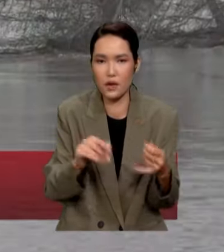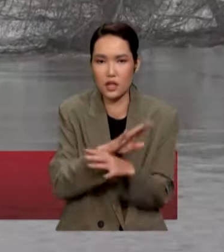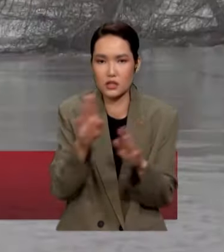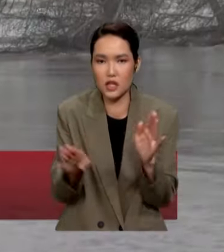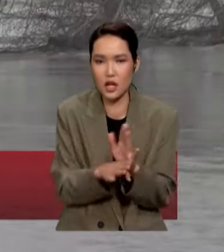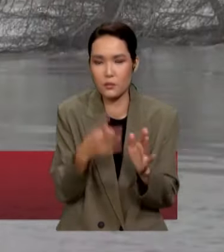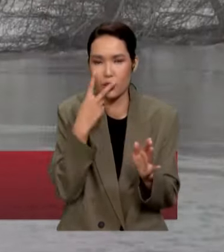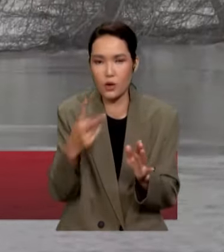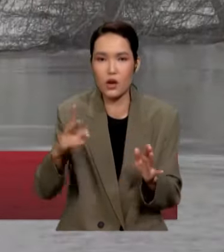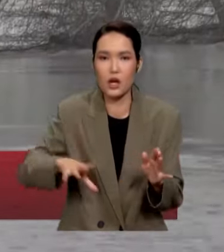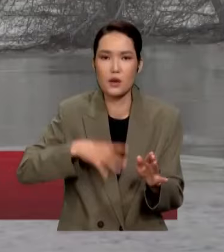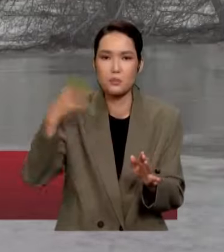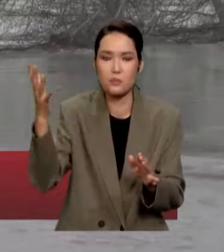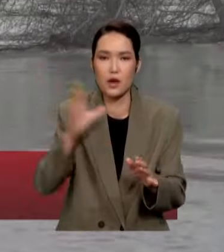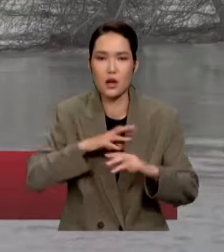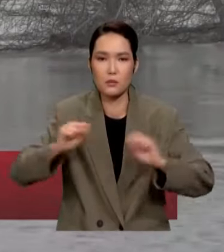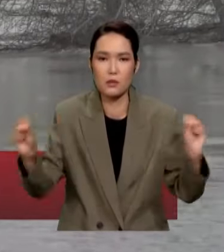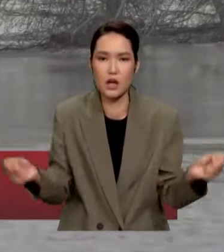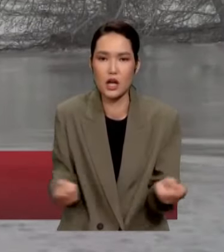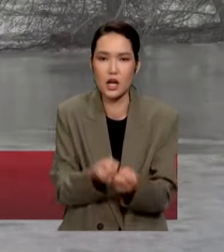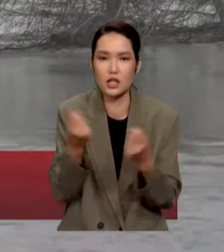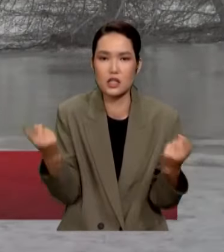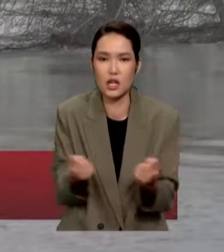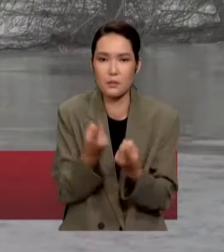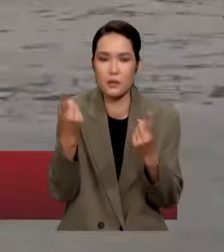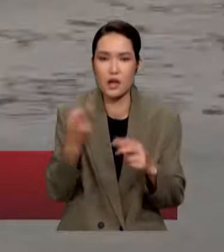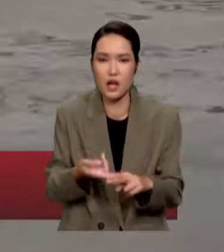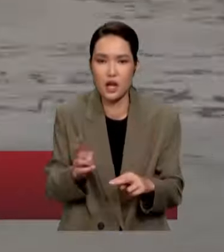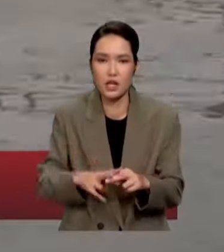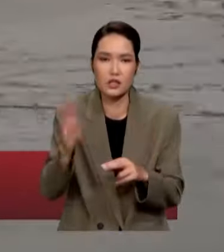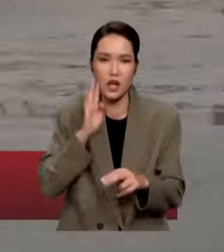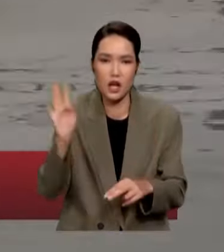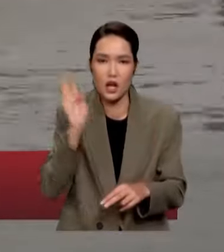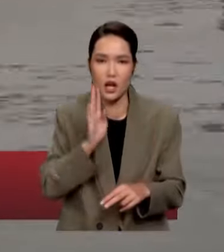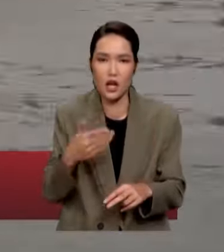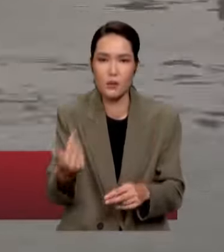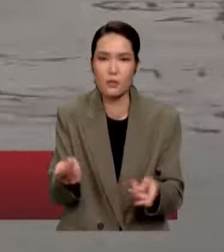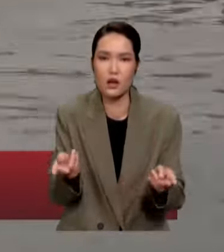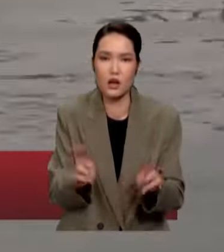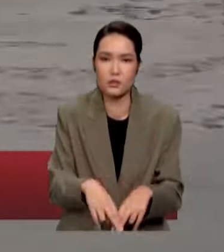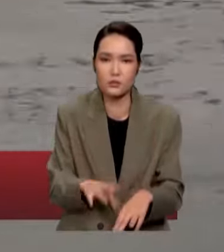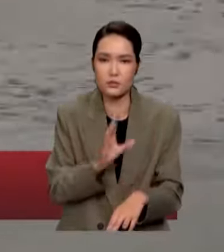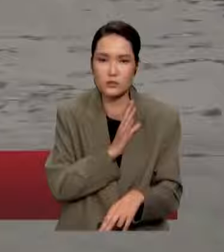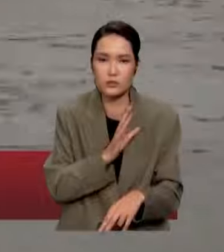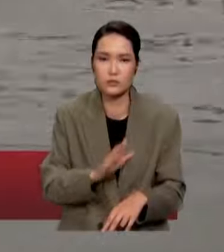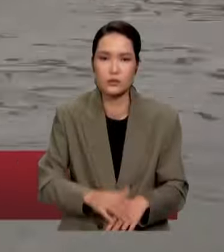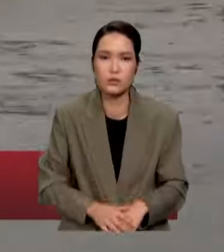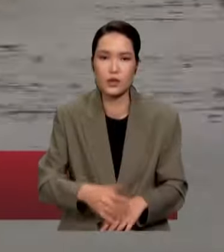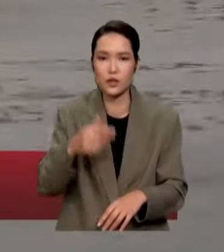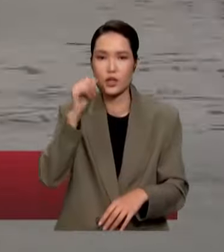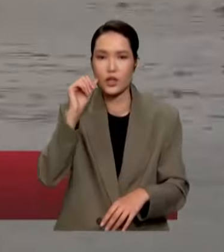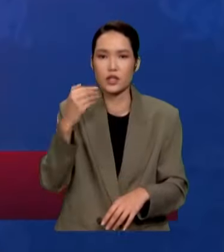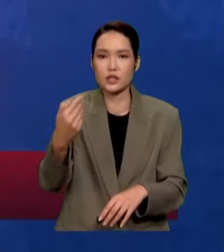жатыр. Биылғы жаз қоңыр салқын болғандықтан әдетте буланатын айдындағы суда сол қалпы. Ресей Федерациясының аумағында